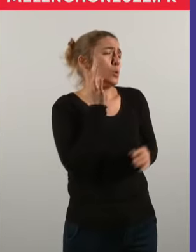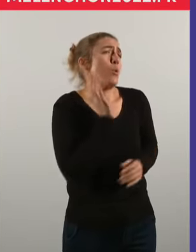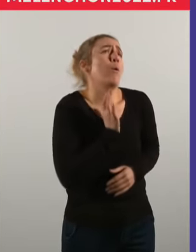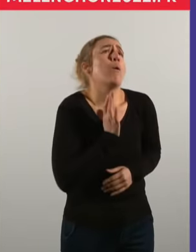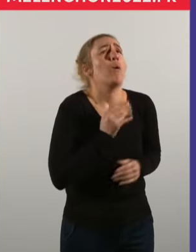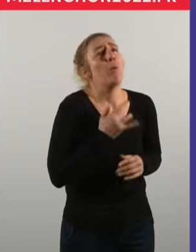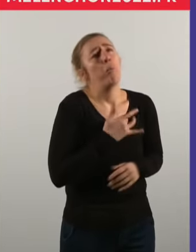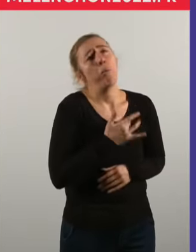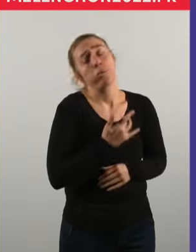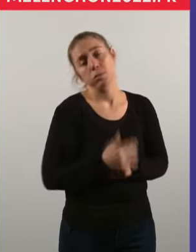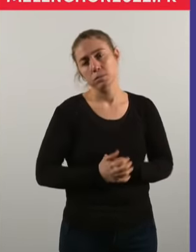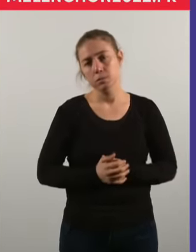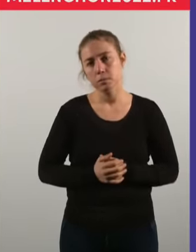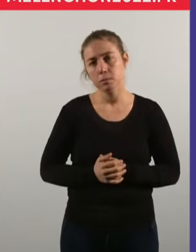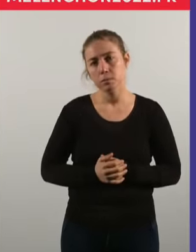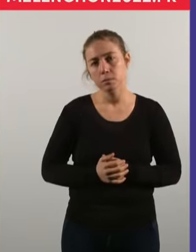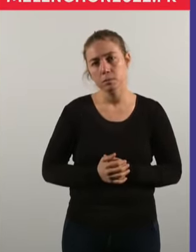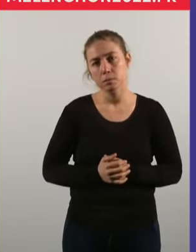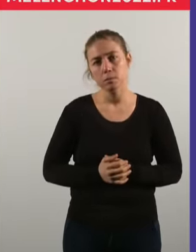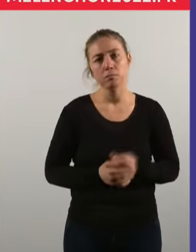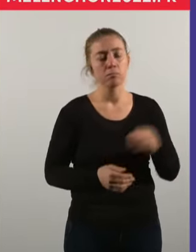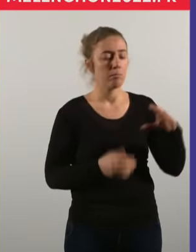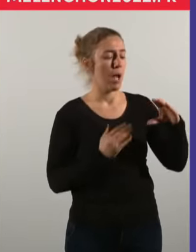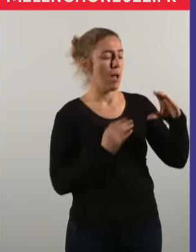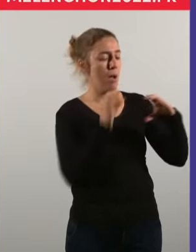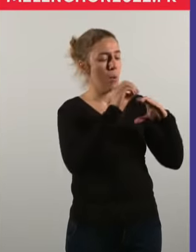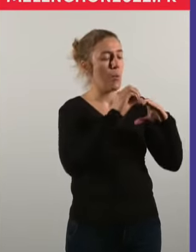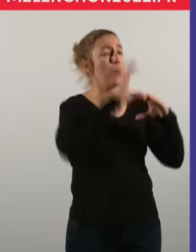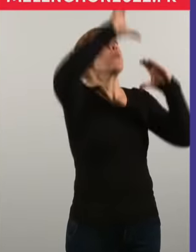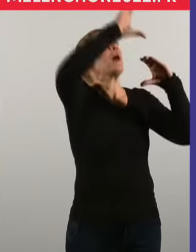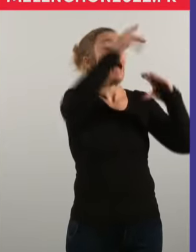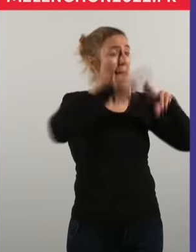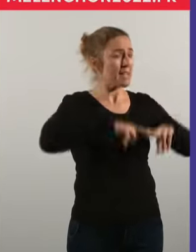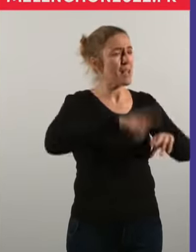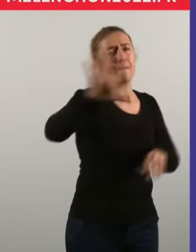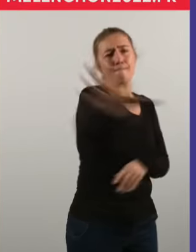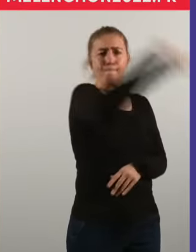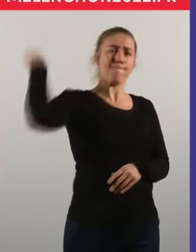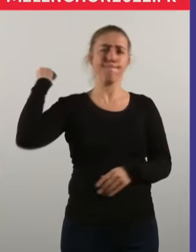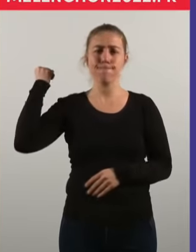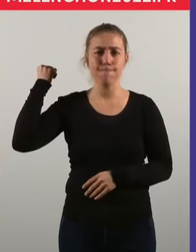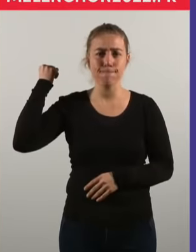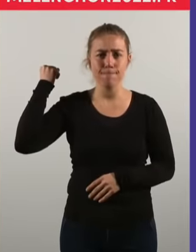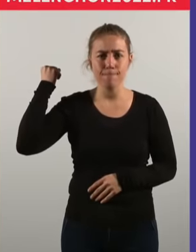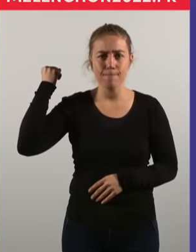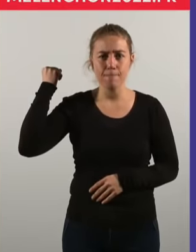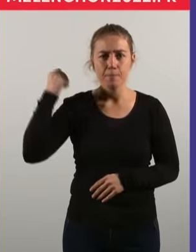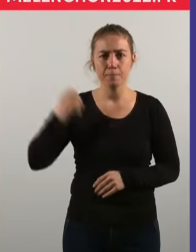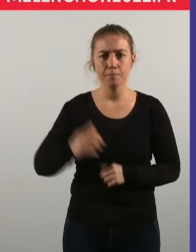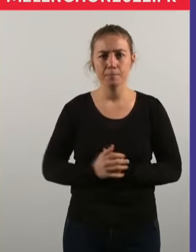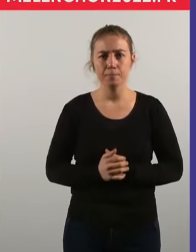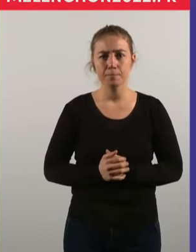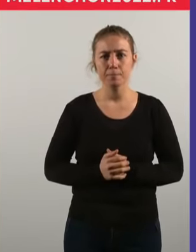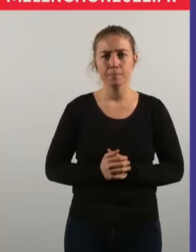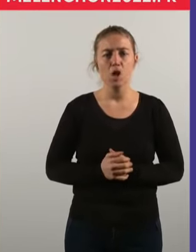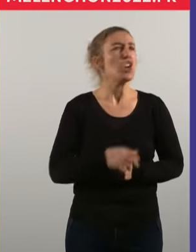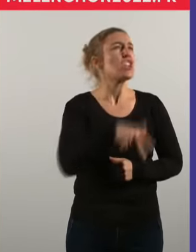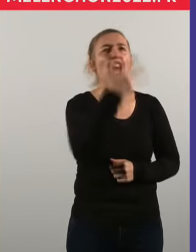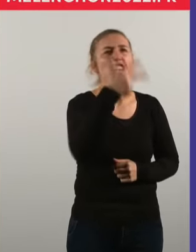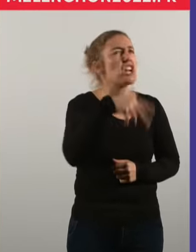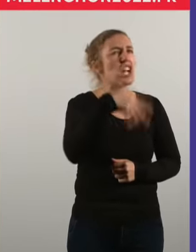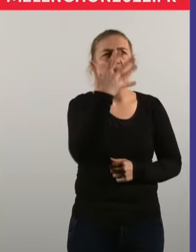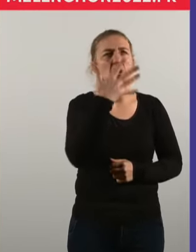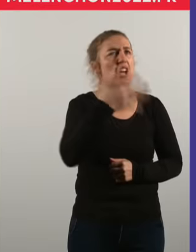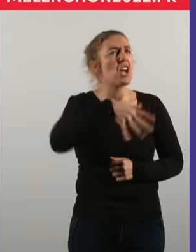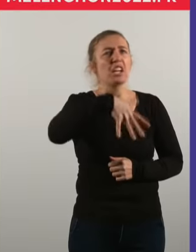Et nous allons confisquer tout le reste au-dessus de 12 millions d'euros. 13 millions, 14 millions,